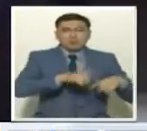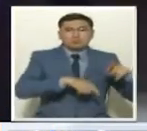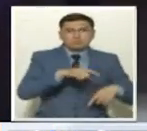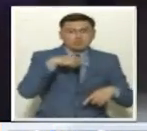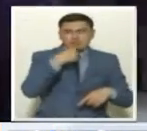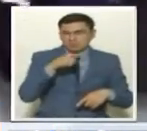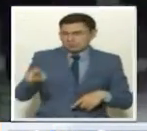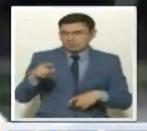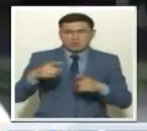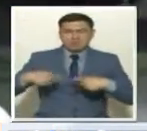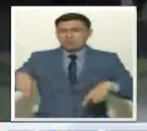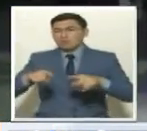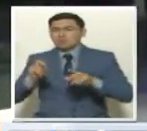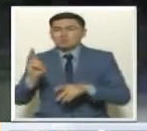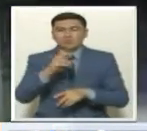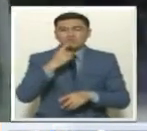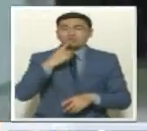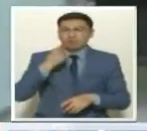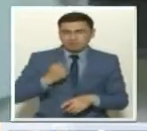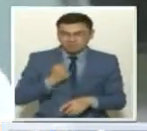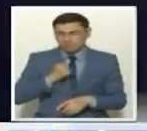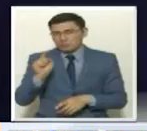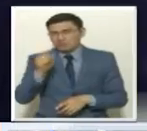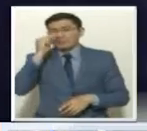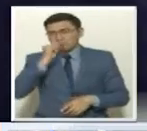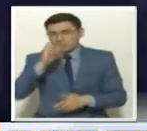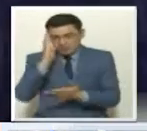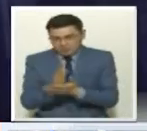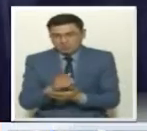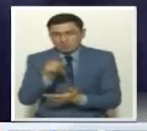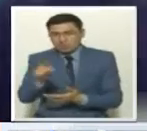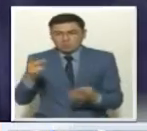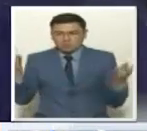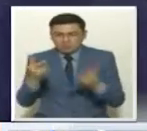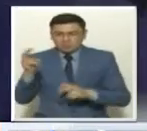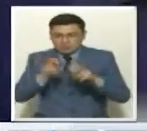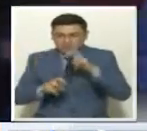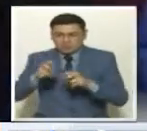бар деп, олардың заң алдында жауап беруін талап етіп отыр. Қайғылы оқиғаға қатысты тексеріс жүріп жатыр.